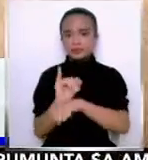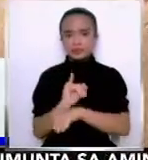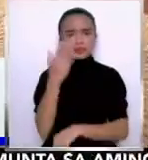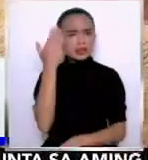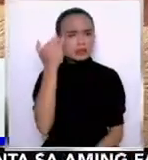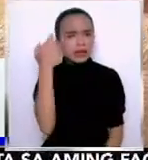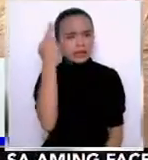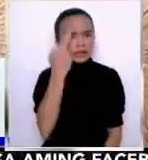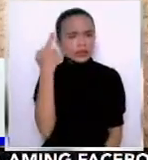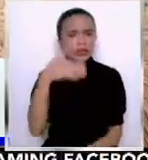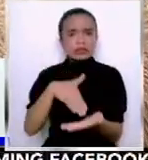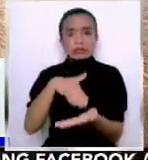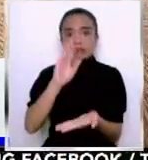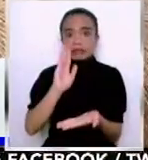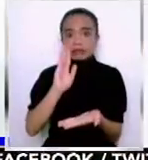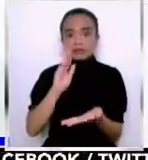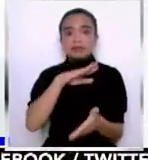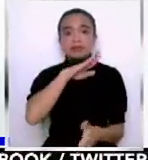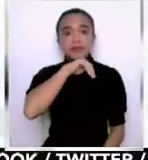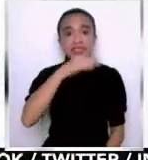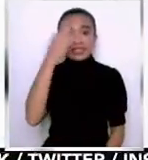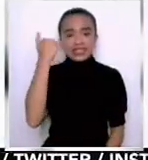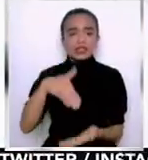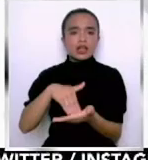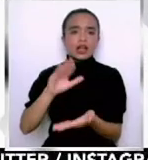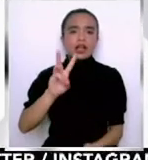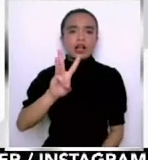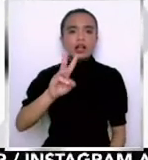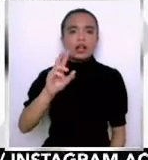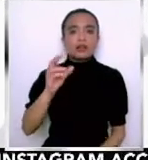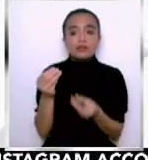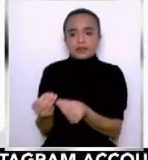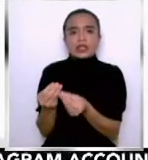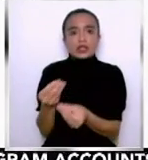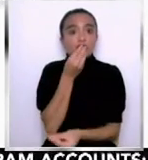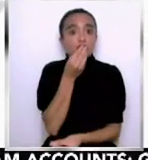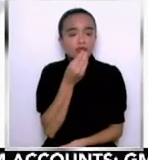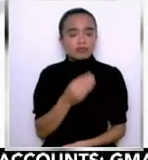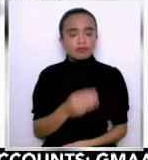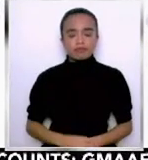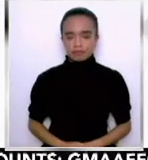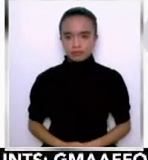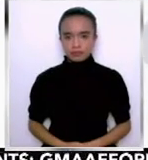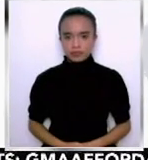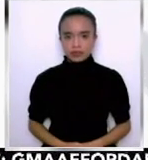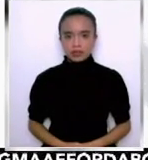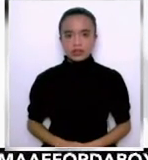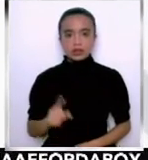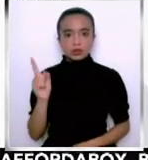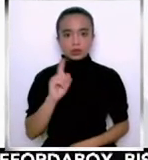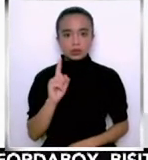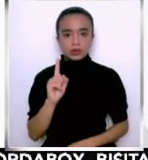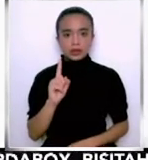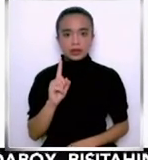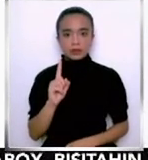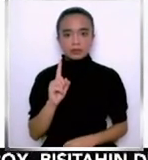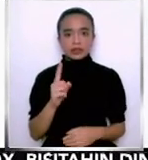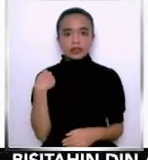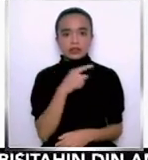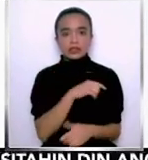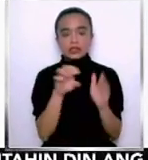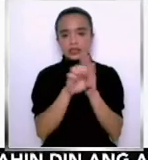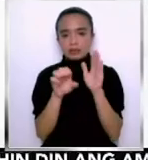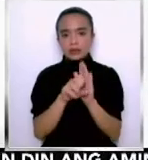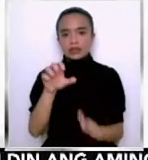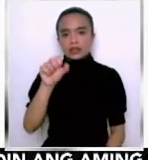karneng baboy ang pagmahal ng feeds. Yun karamihan ng mga critical feed ingredient natin kagaya ng soya, kagaya